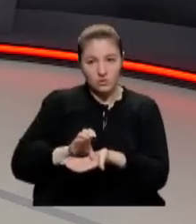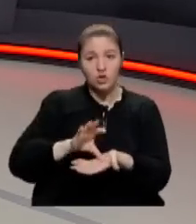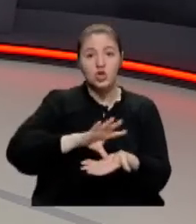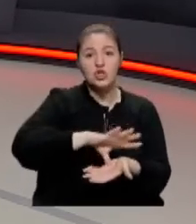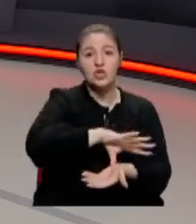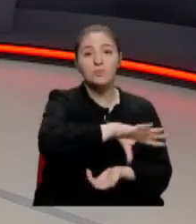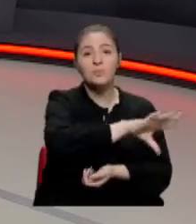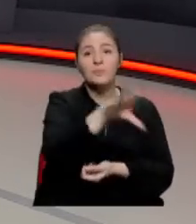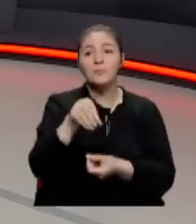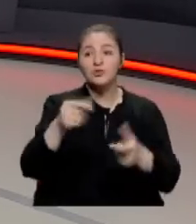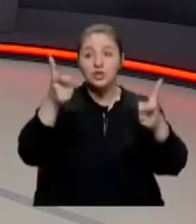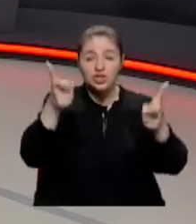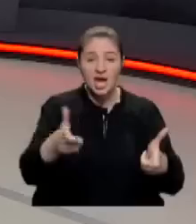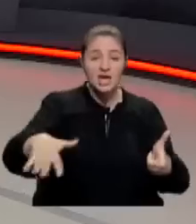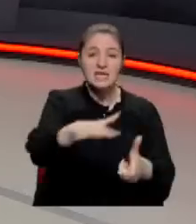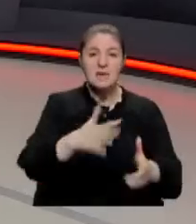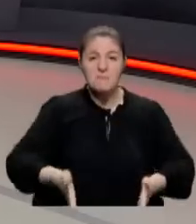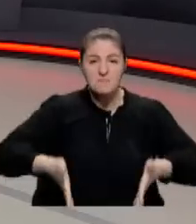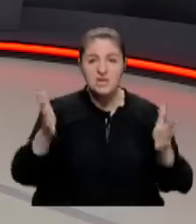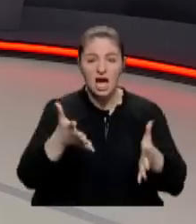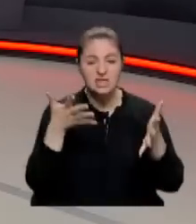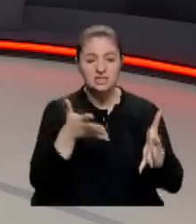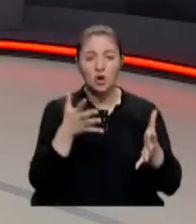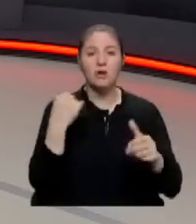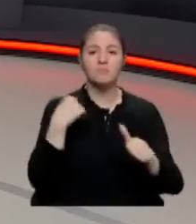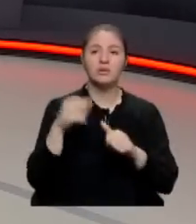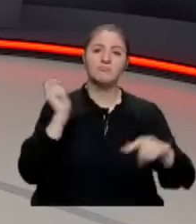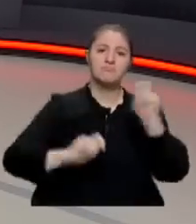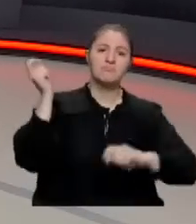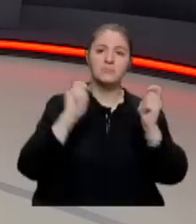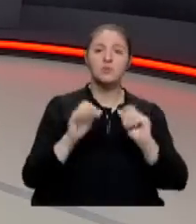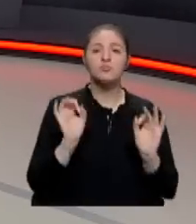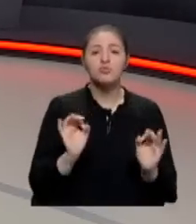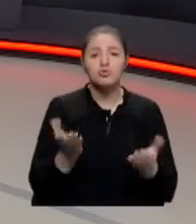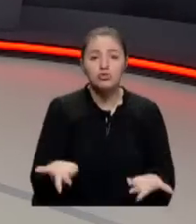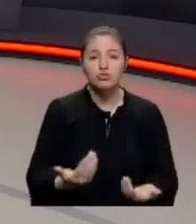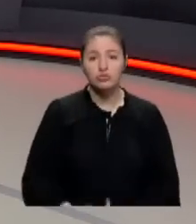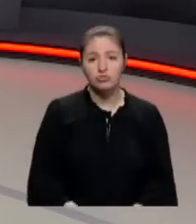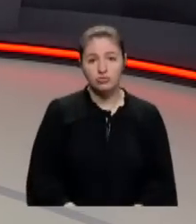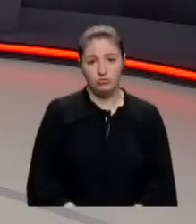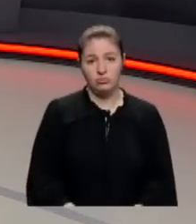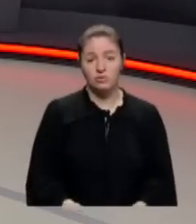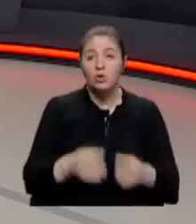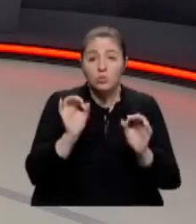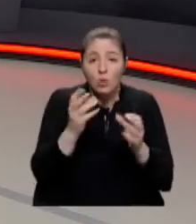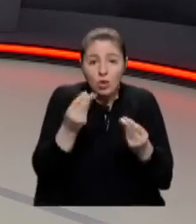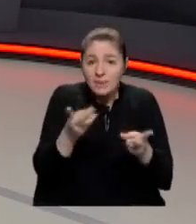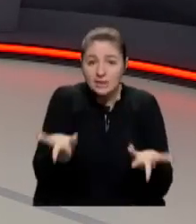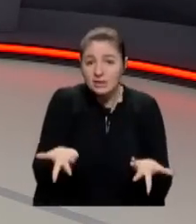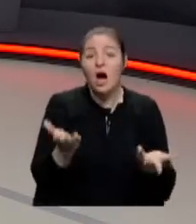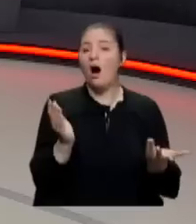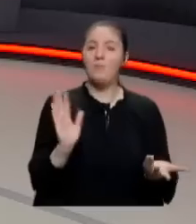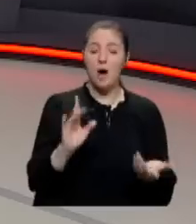Bütün Şehir bina stoklarının yenilenmesi mümkündür mümkündür bu